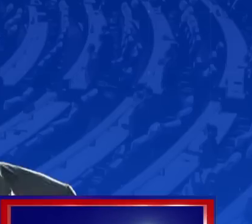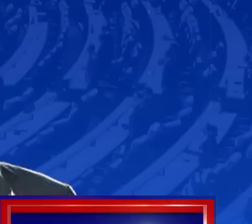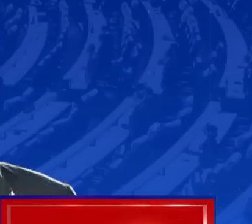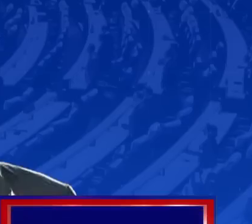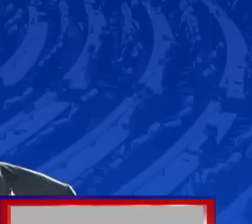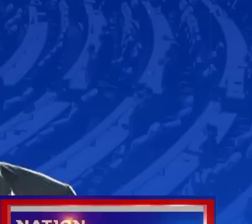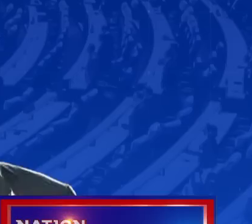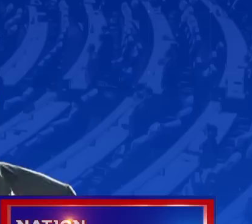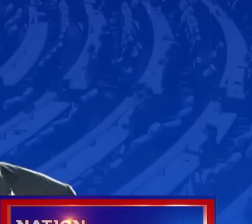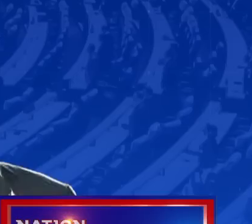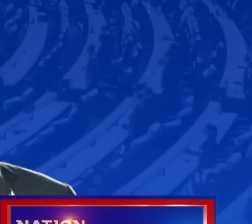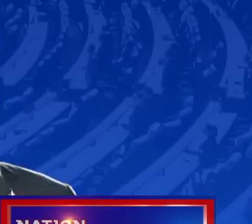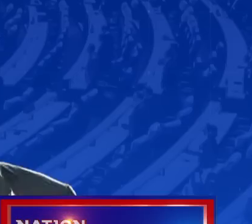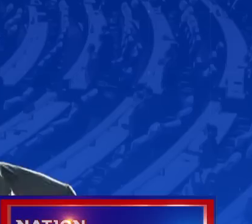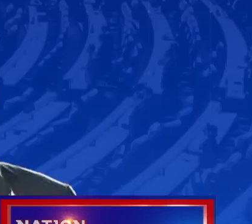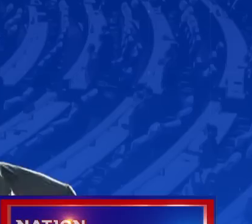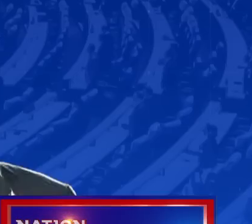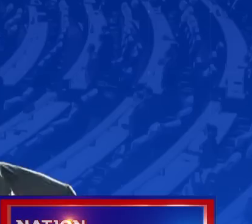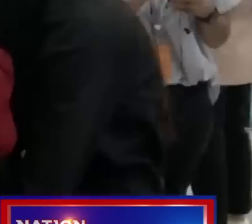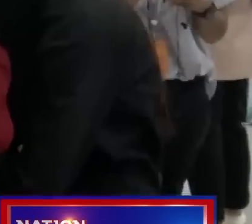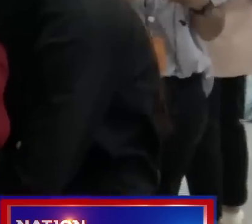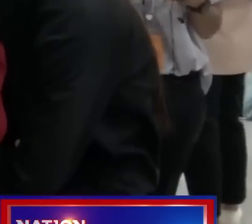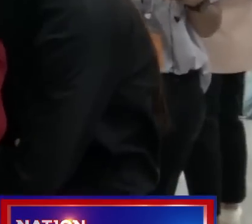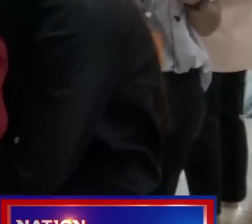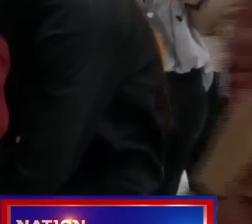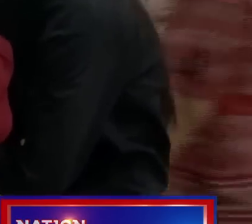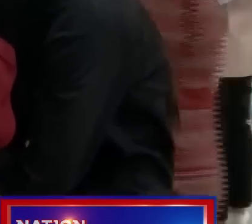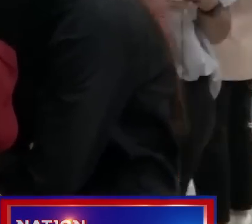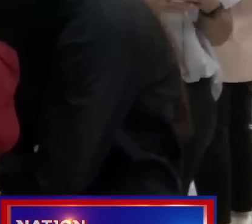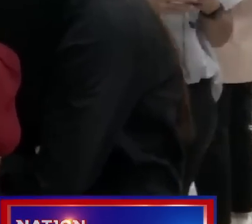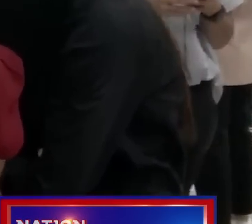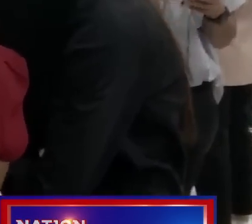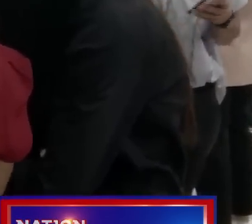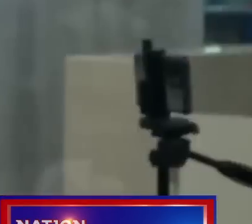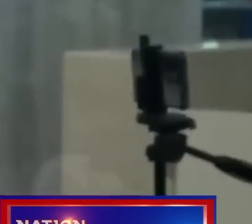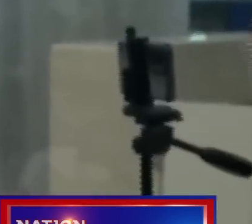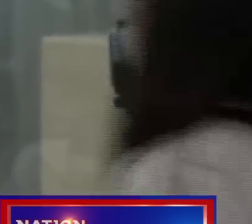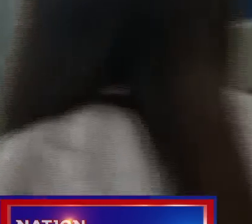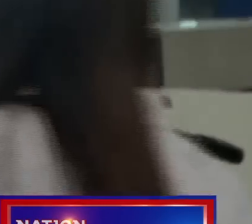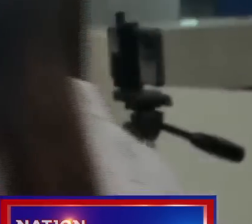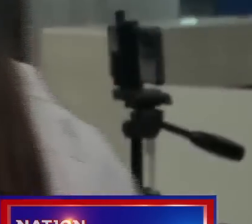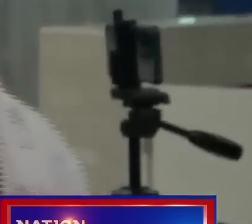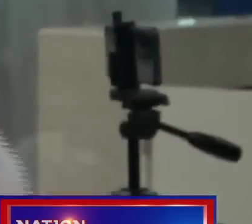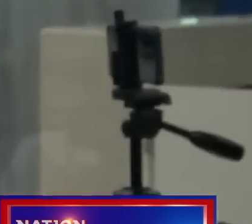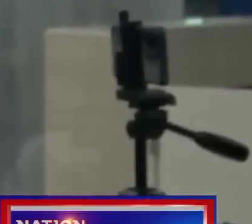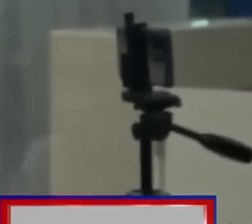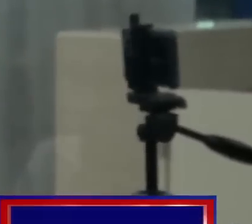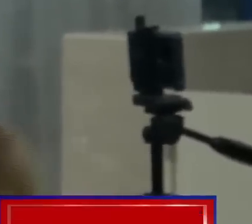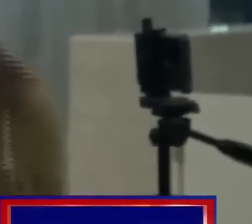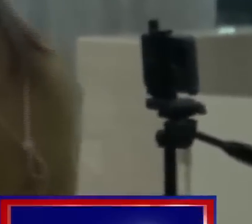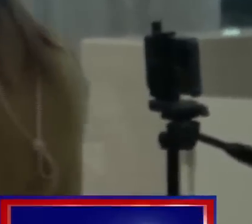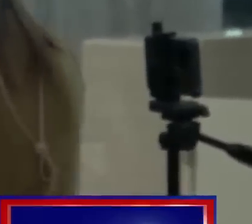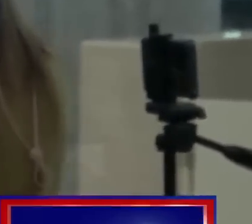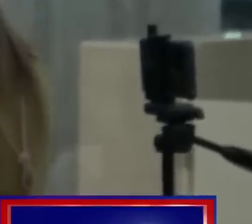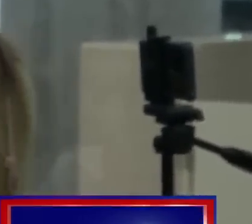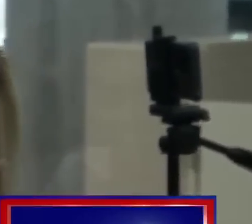คือไม่ได้เน้นเนื้อนะฮะปากต่อปากคำต่อคำไม่ได้ตอบโต้อะไรกันมากมายถึงขนาดนั้น บอกว่าไม่ได้มีข้อมูลอะไรเป็นข้อมูลใหม่